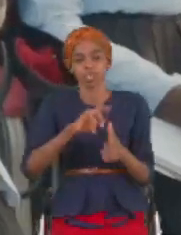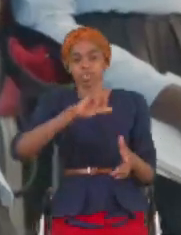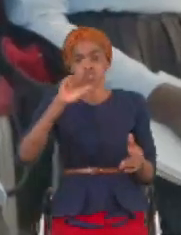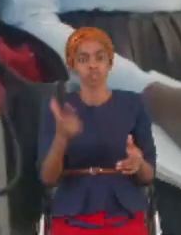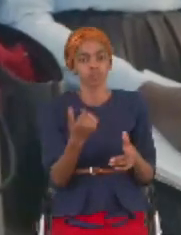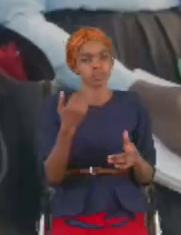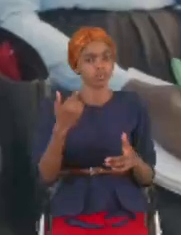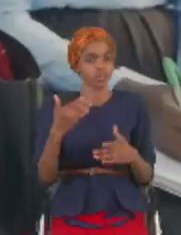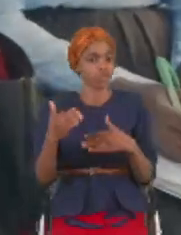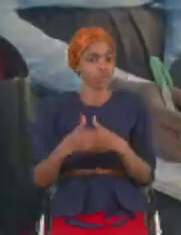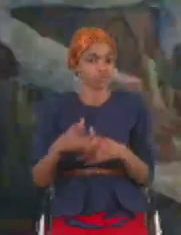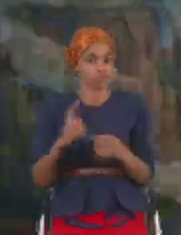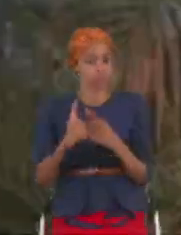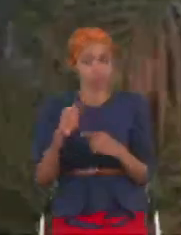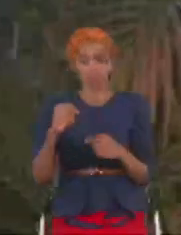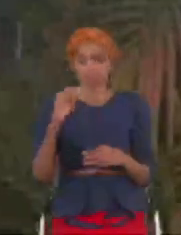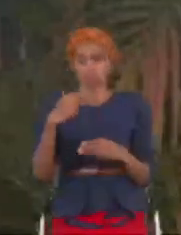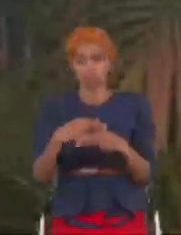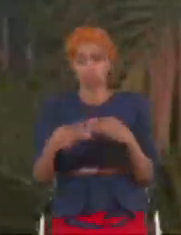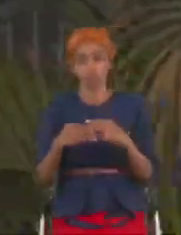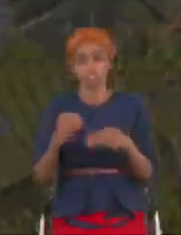état mais